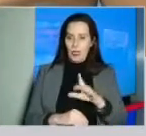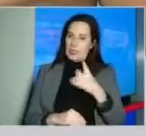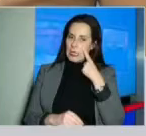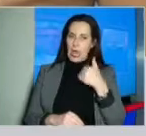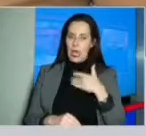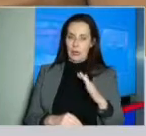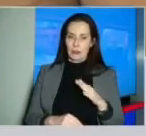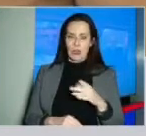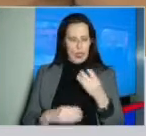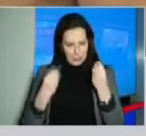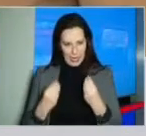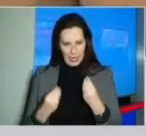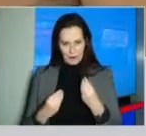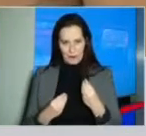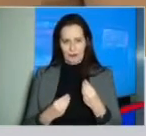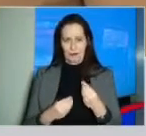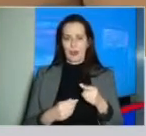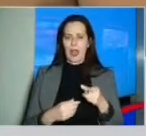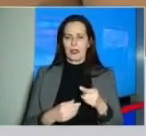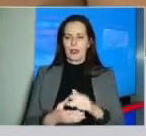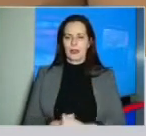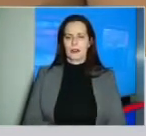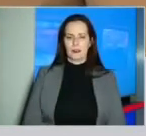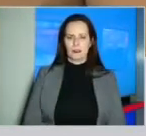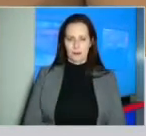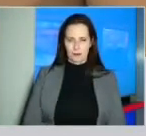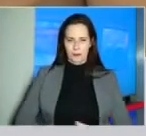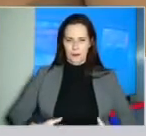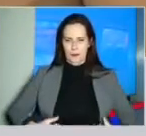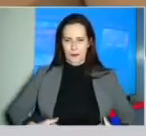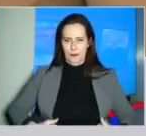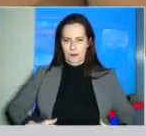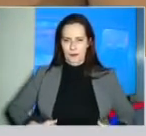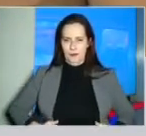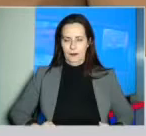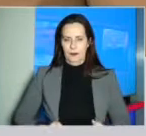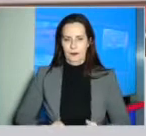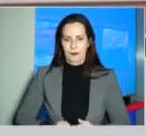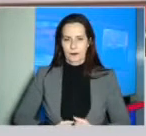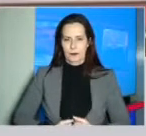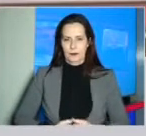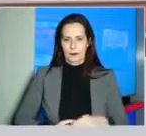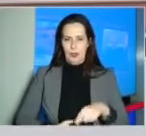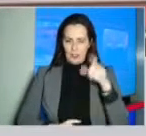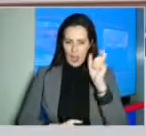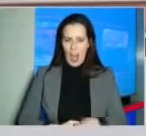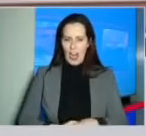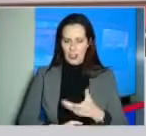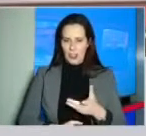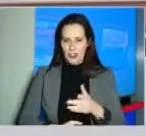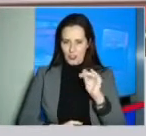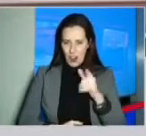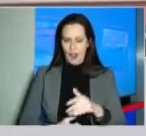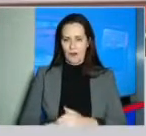נשמע. כן, אז רגע, בואו נאפשר למיכאל בן-ארי פה להשיב. שלום יאיר, אתה... אתה איש ותיק ומנוסה. שלום